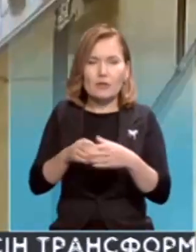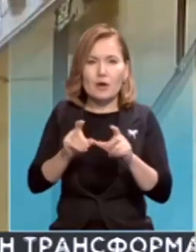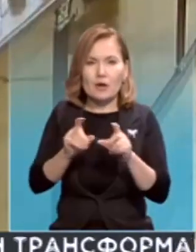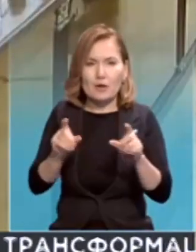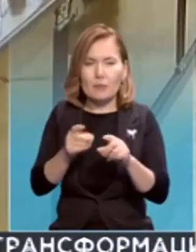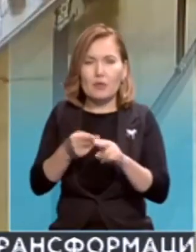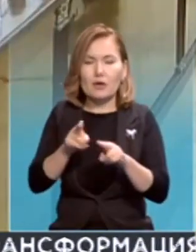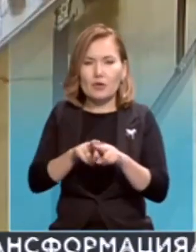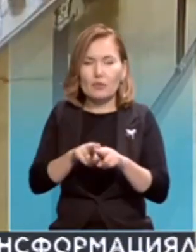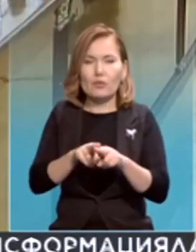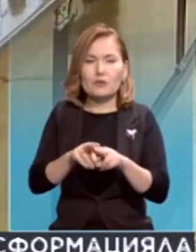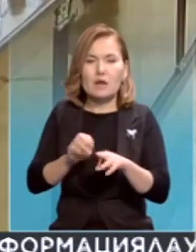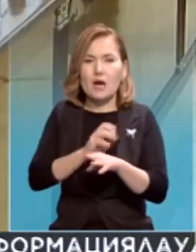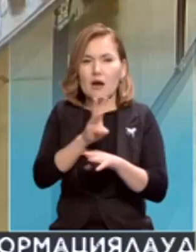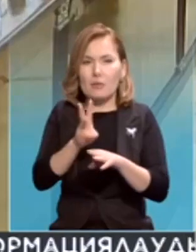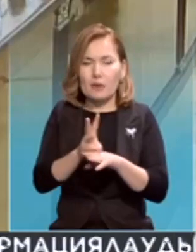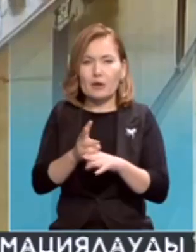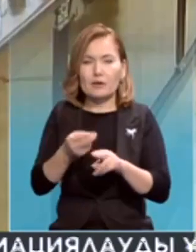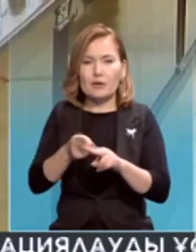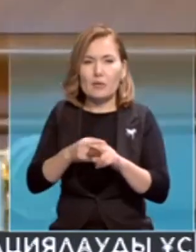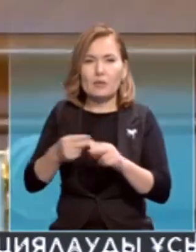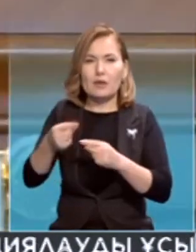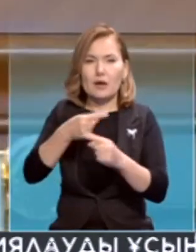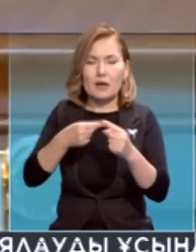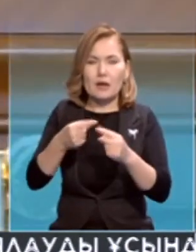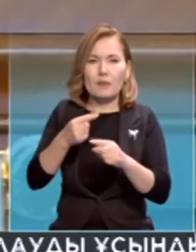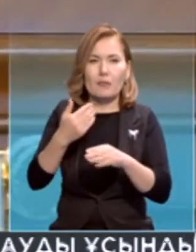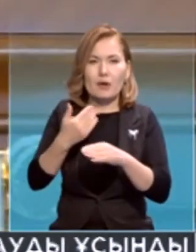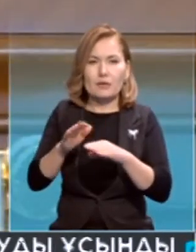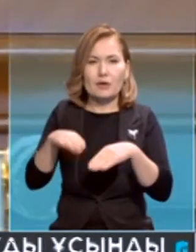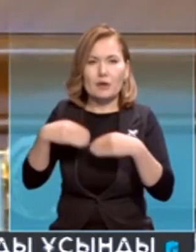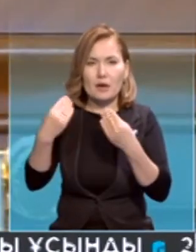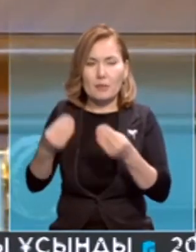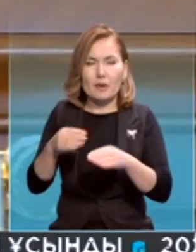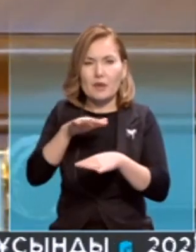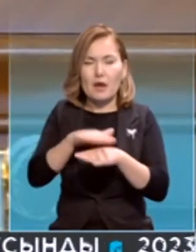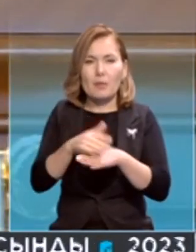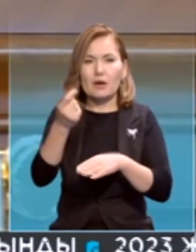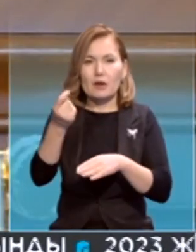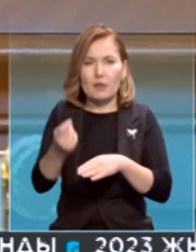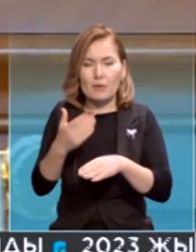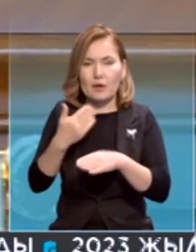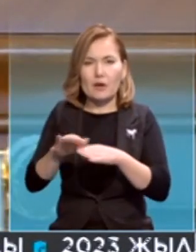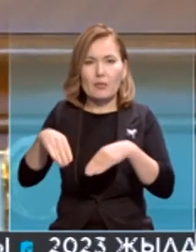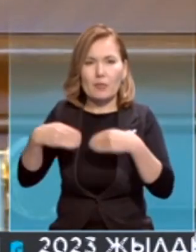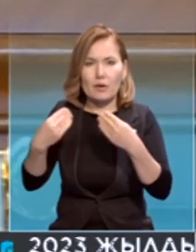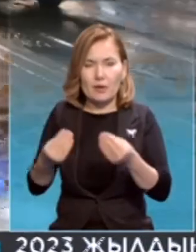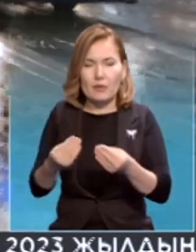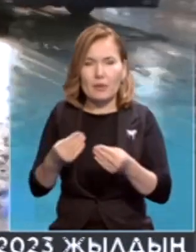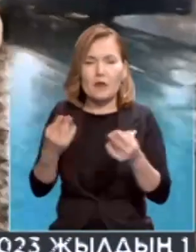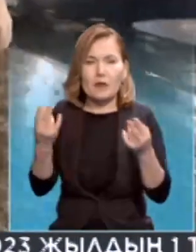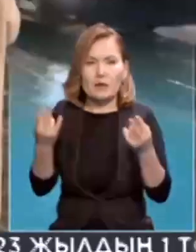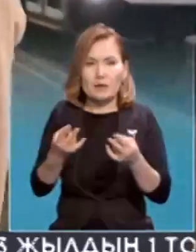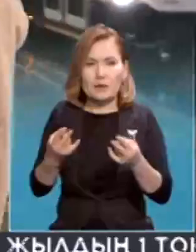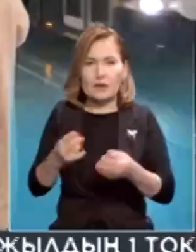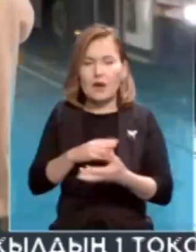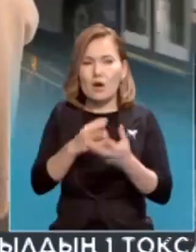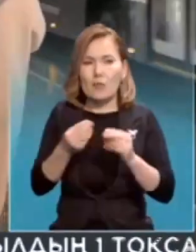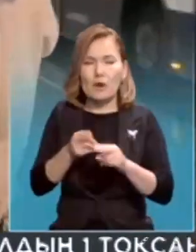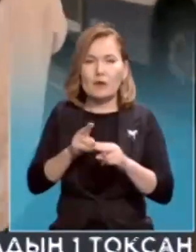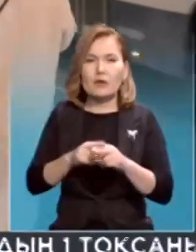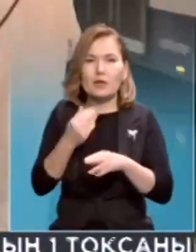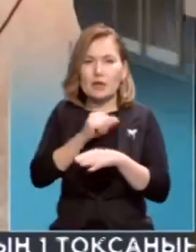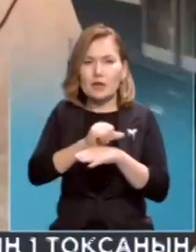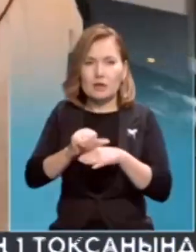етіп, айналымға қаржы салу үшін арзан несие беру тәсілінде қолдануға болады. Сонымен бірге